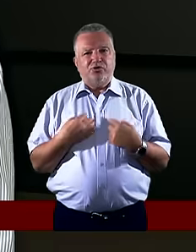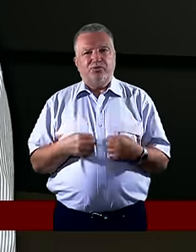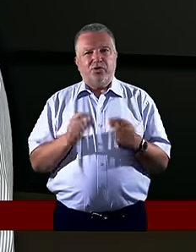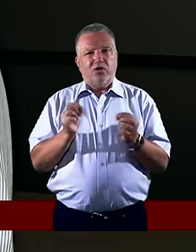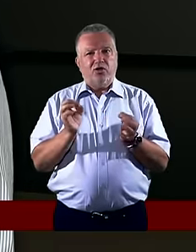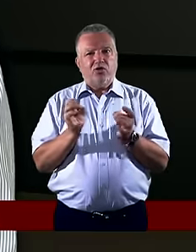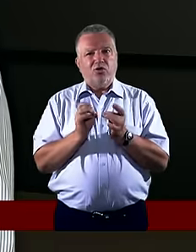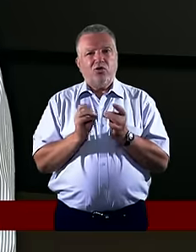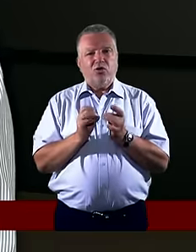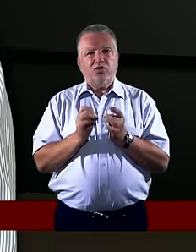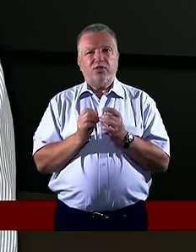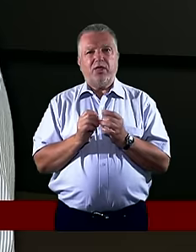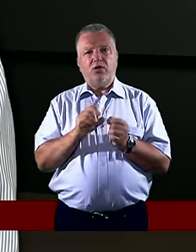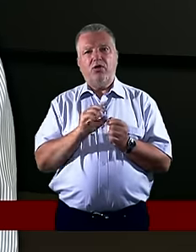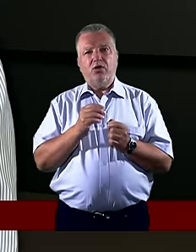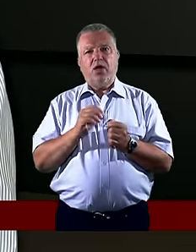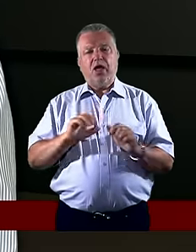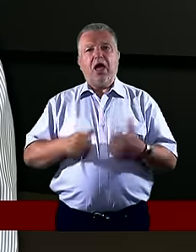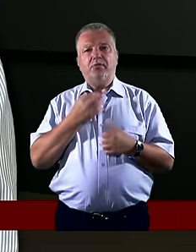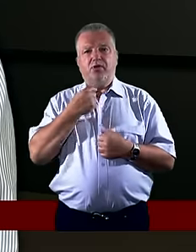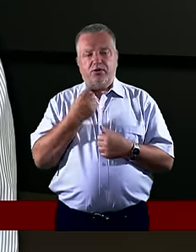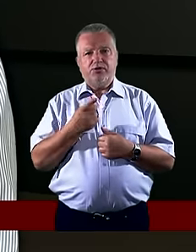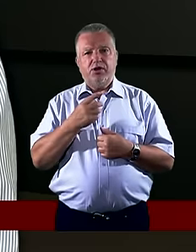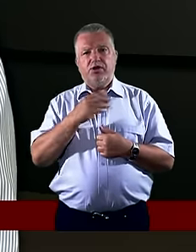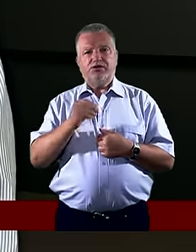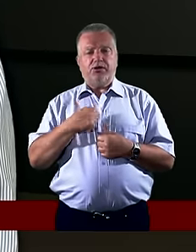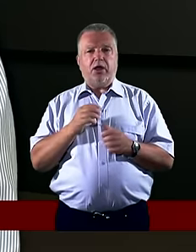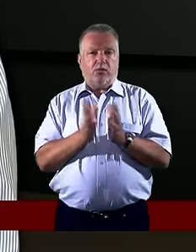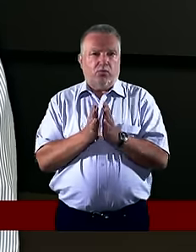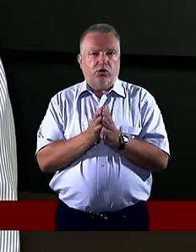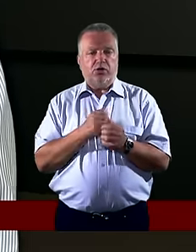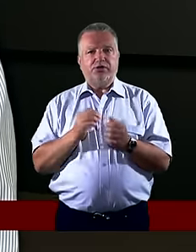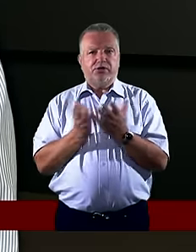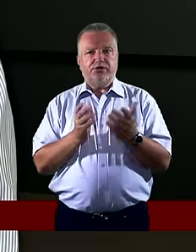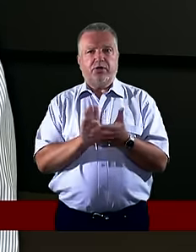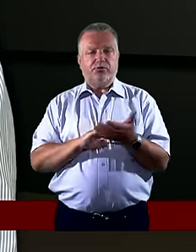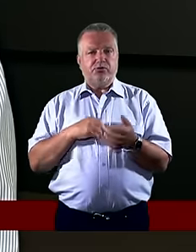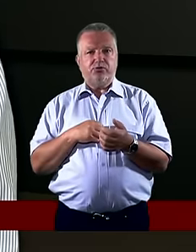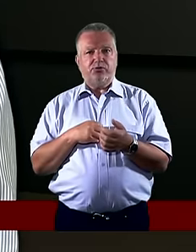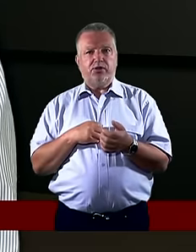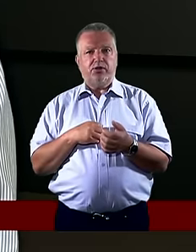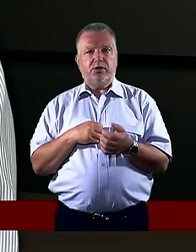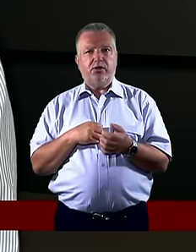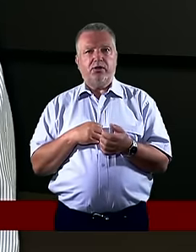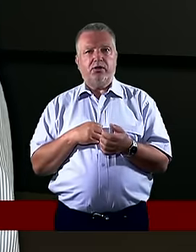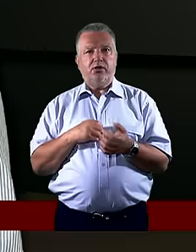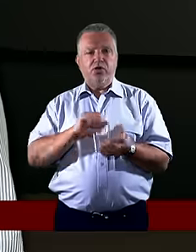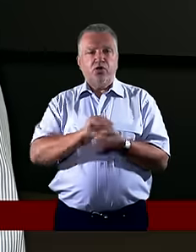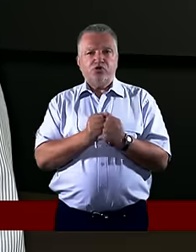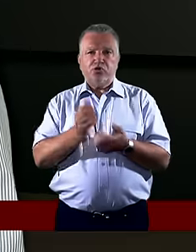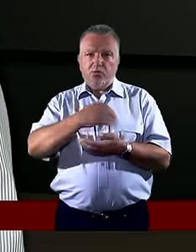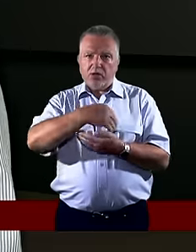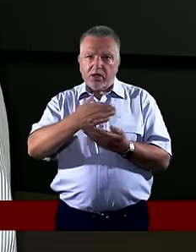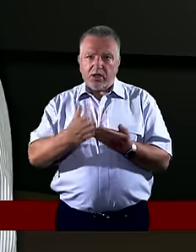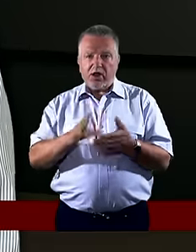móc powiedzieć o tym, co czuję, co myślę, że się modlę. Zobaczcie, są na pewno takie kraje, w których zaproponowanie wspólnej modlitwy jest bardzo